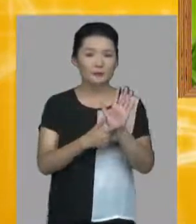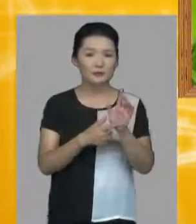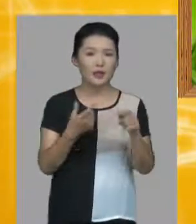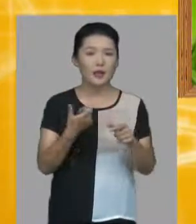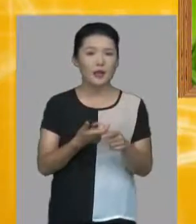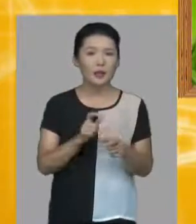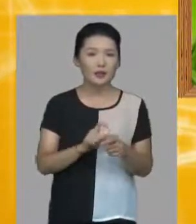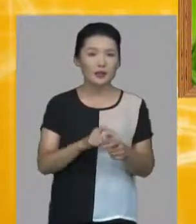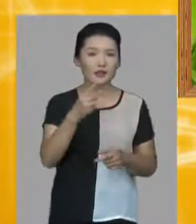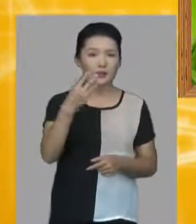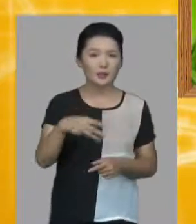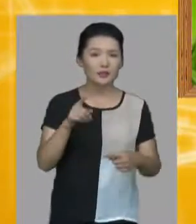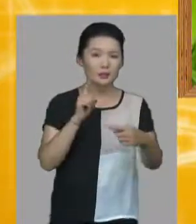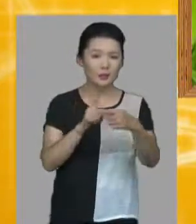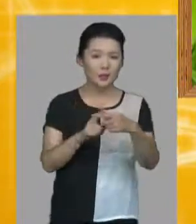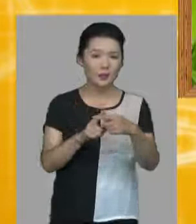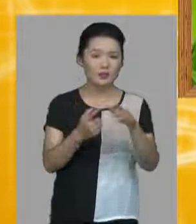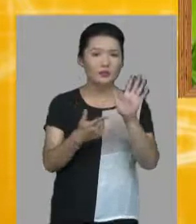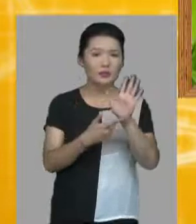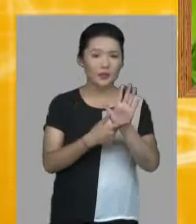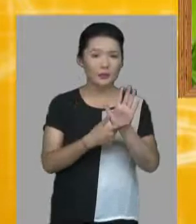37 – это 30 плюс